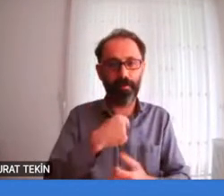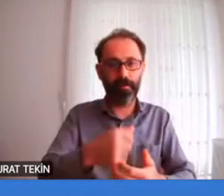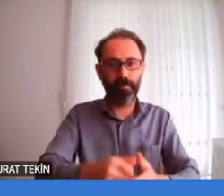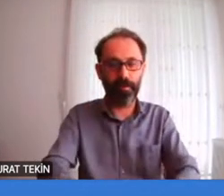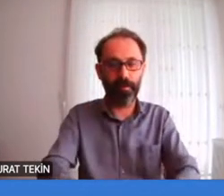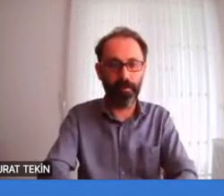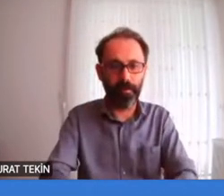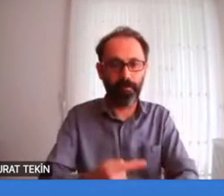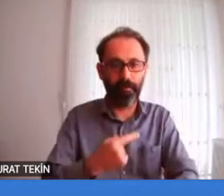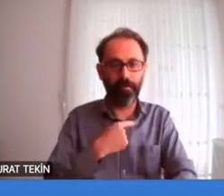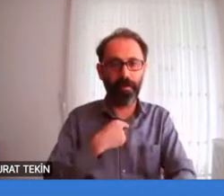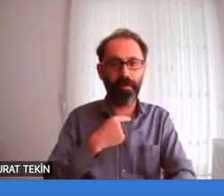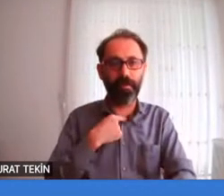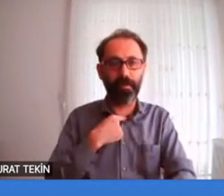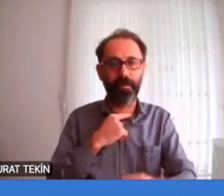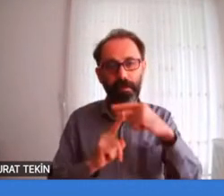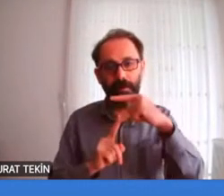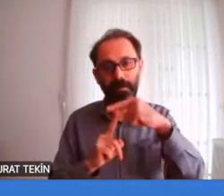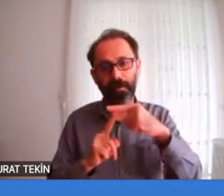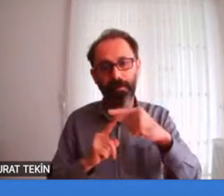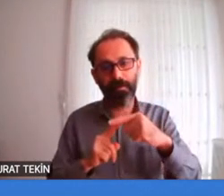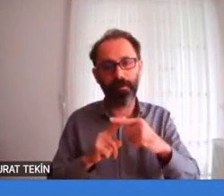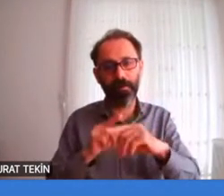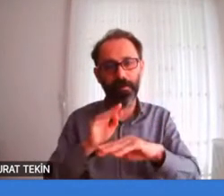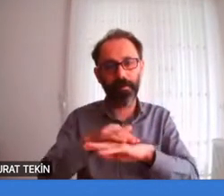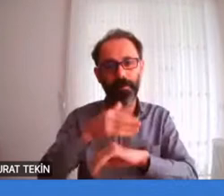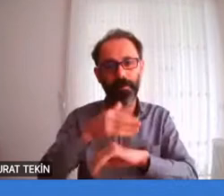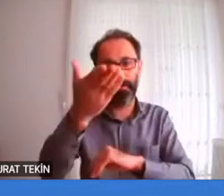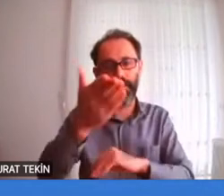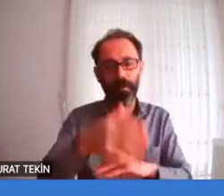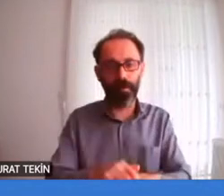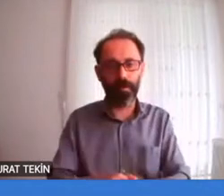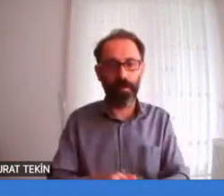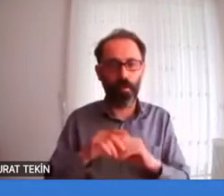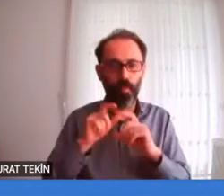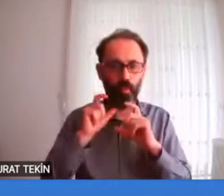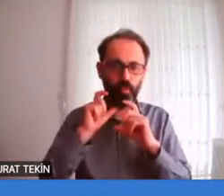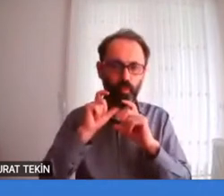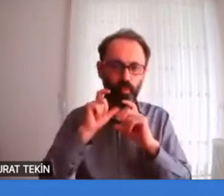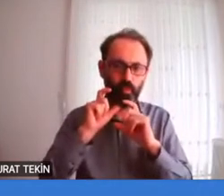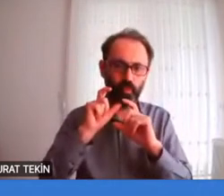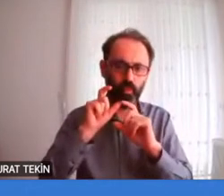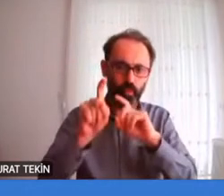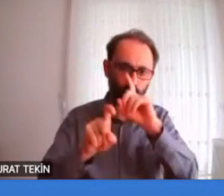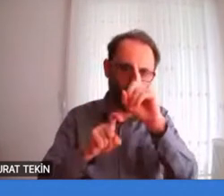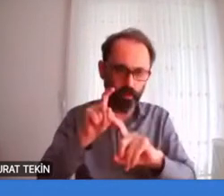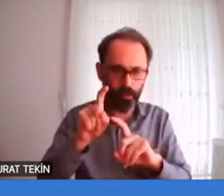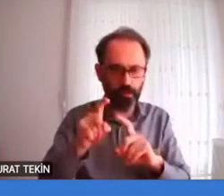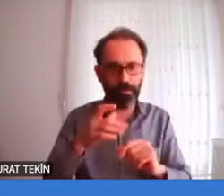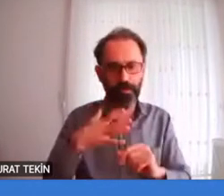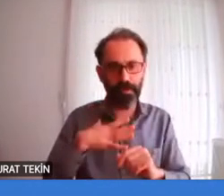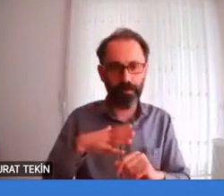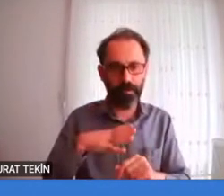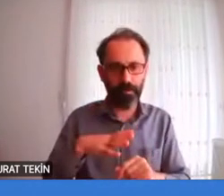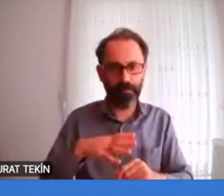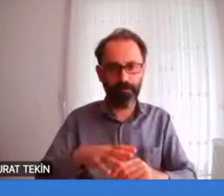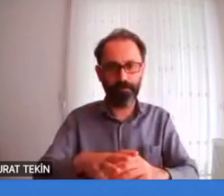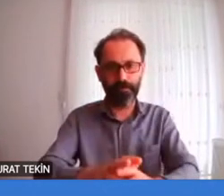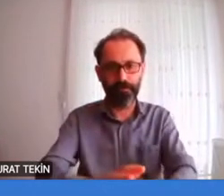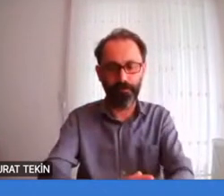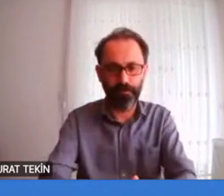Ben de teşekkür ediyorum. Ve sorularıma geçeceğim. Daha spesifik sorulara geçeceğim. Hocam eklemek istediğiniz bir şey var